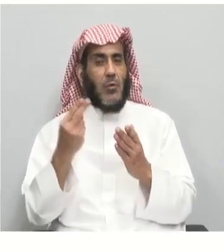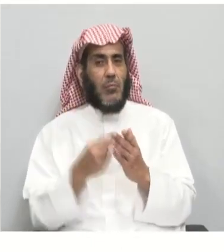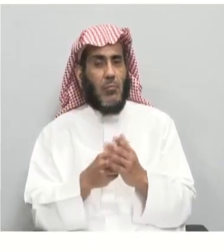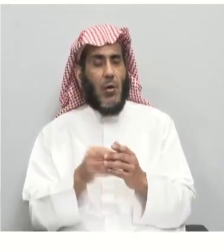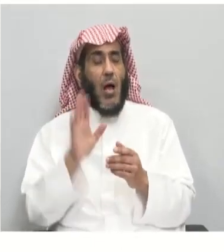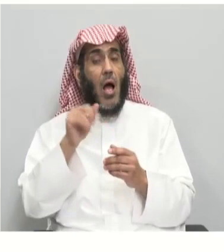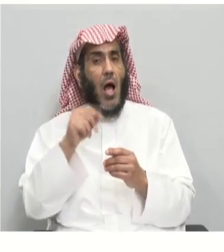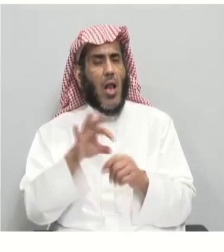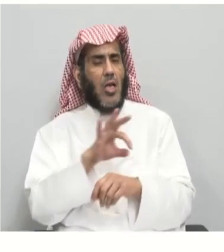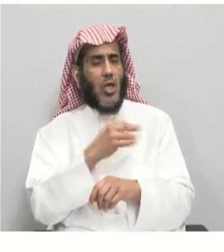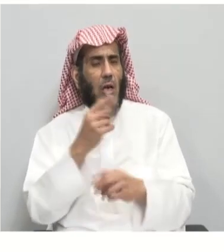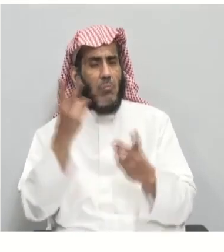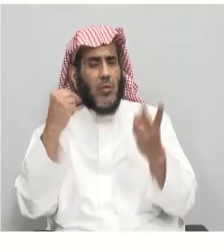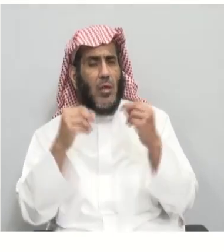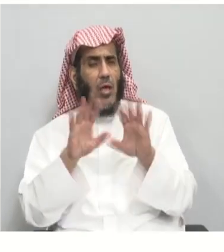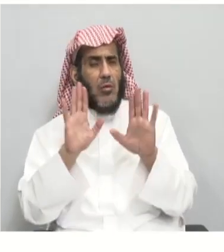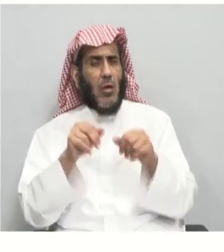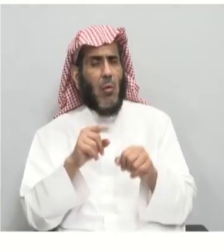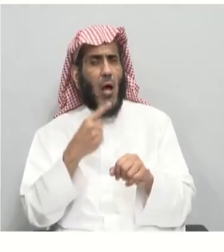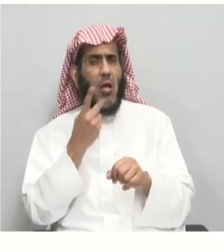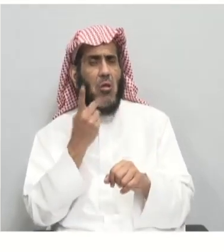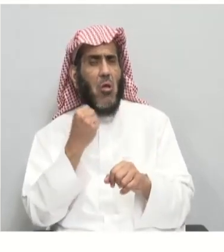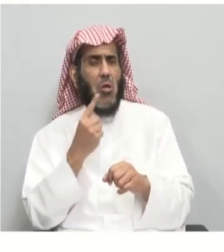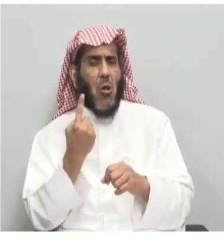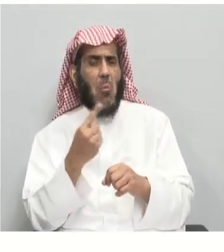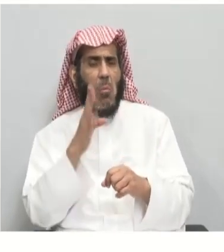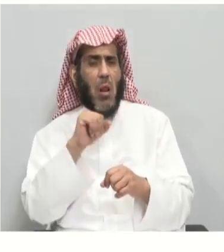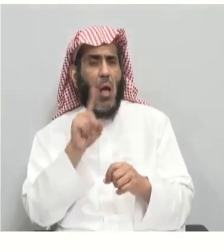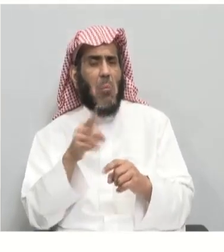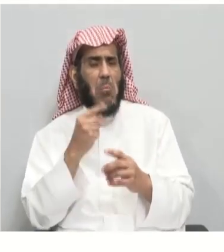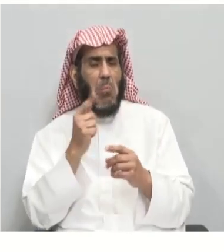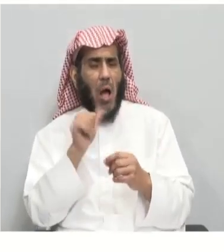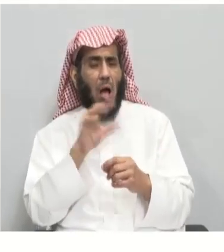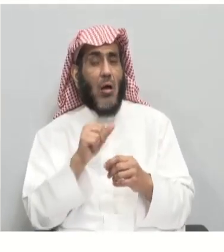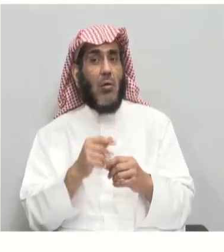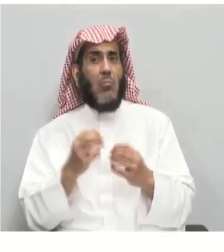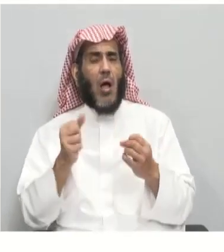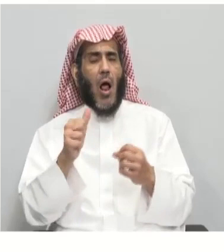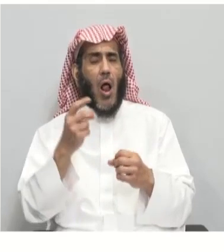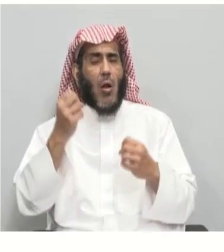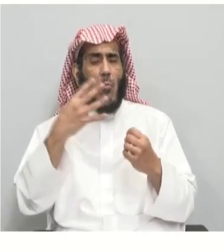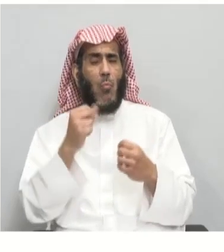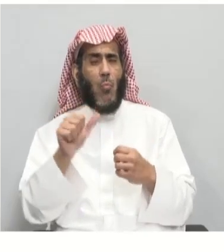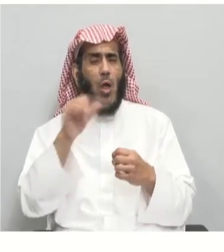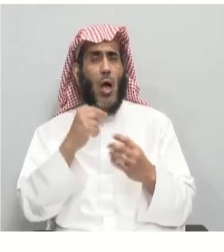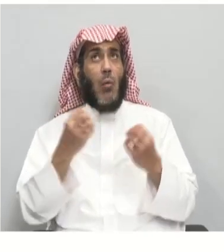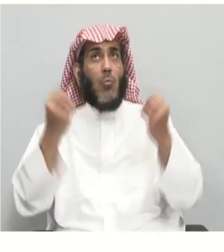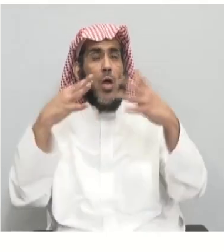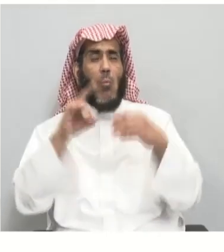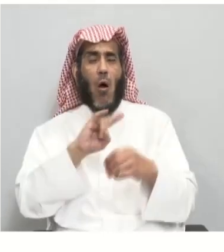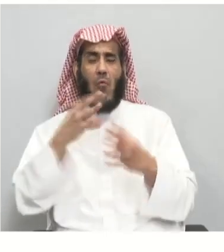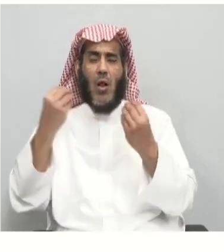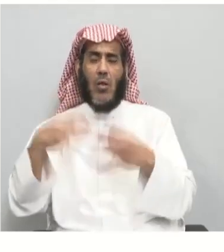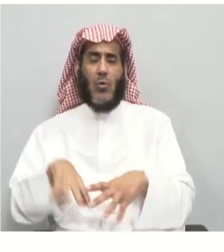هل جربت ان تبقى يوما بلا ماء المياه نعمه فلا تهدرها